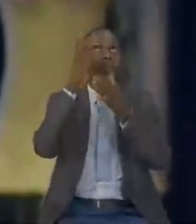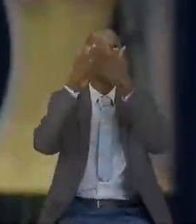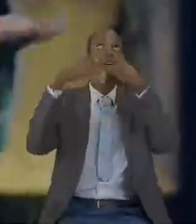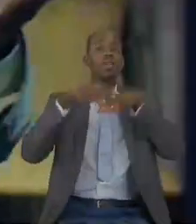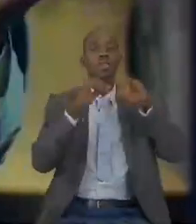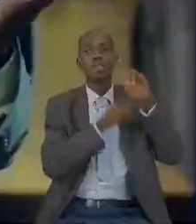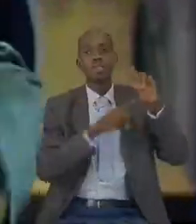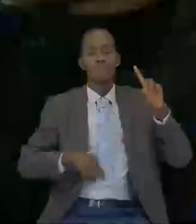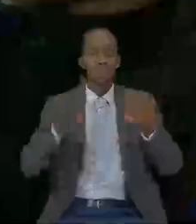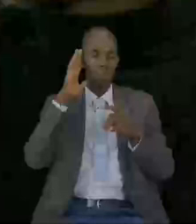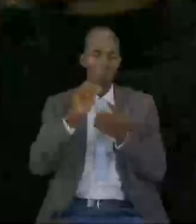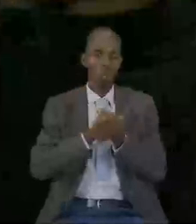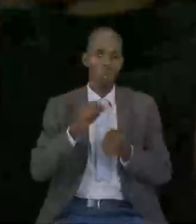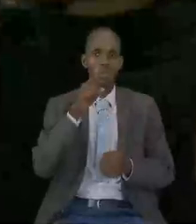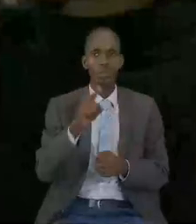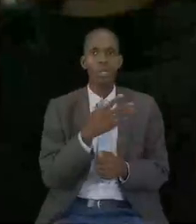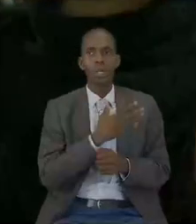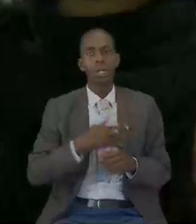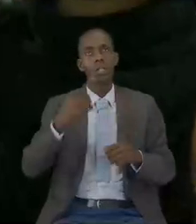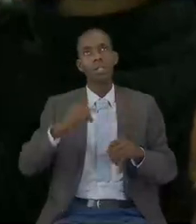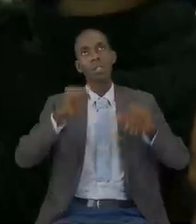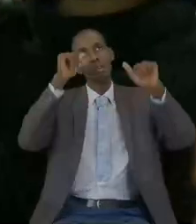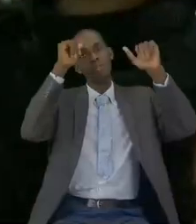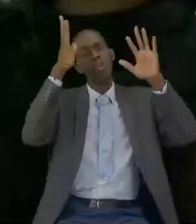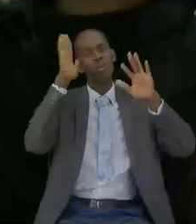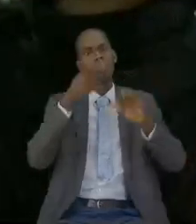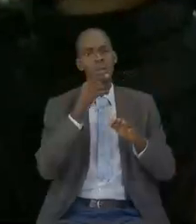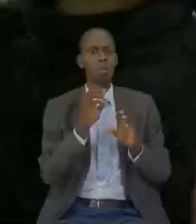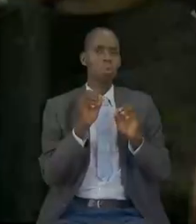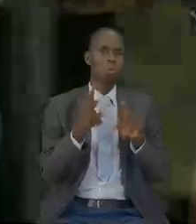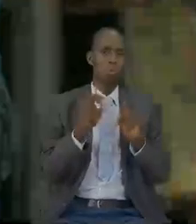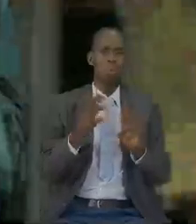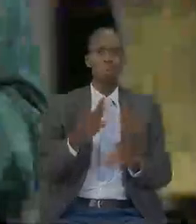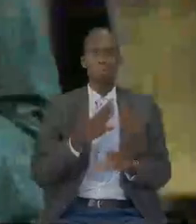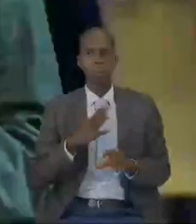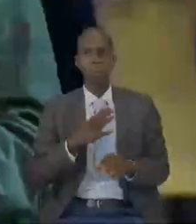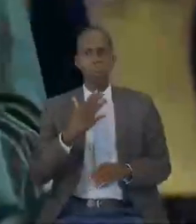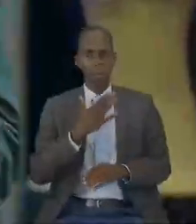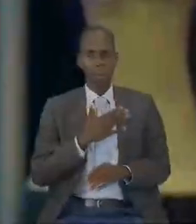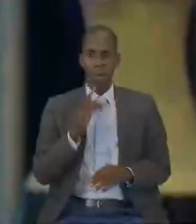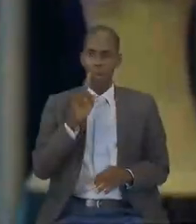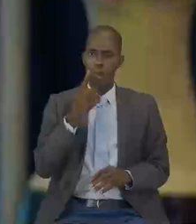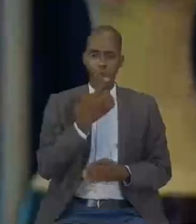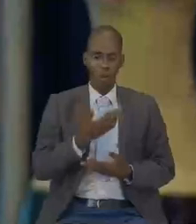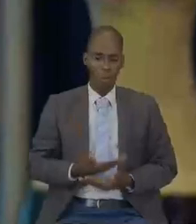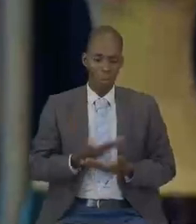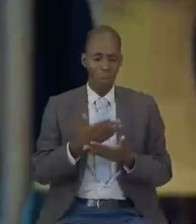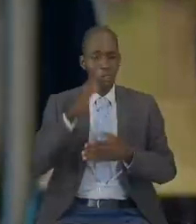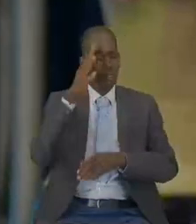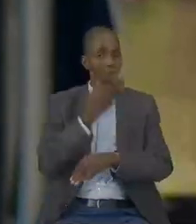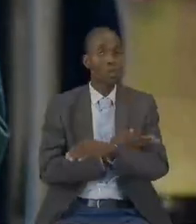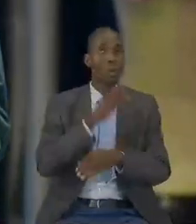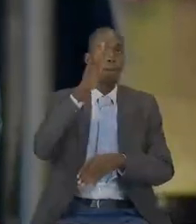pour le ciel. Le Seigneur va te laver et le Père dira, ah ça c'est bien, mon fils